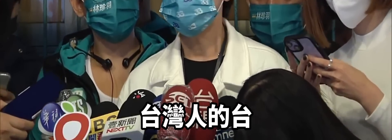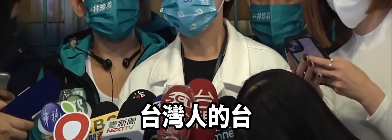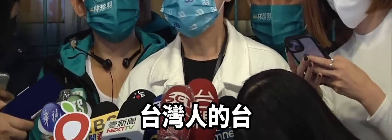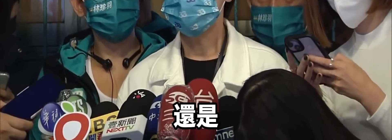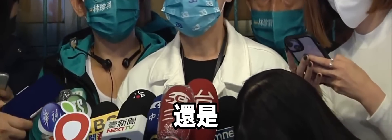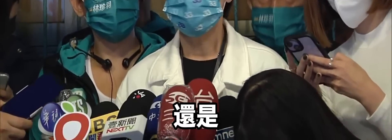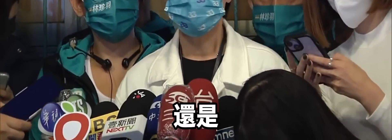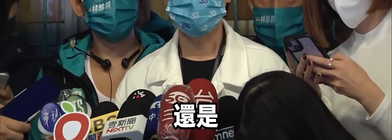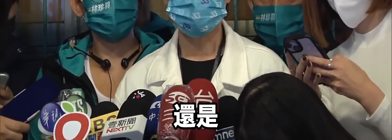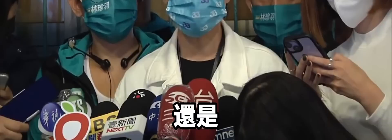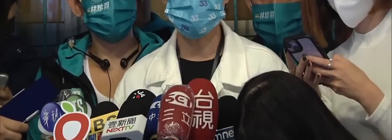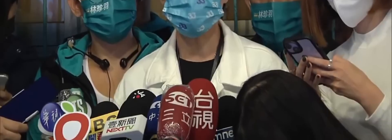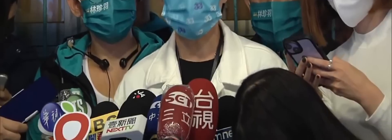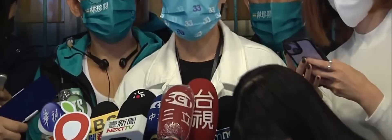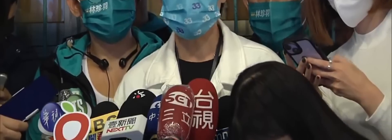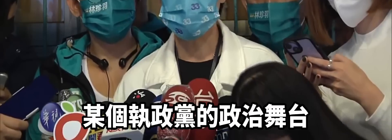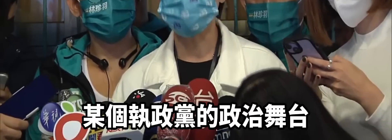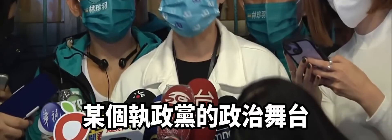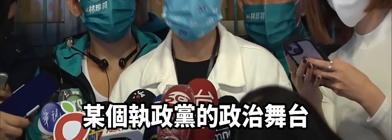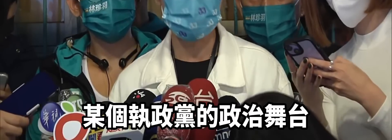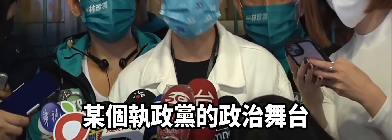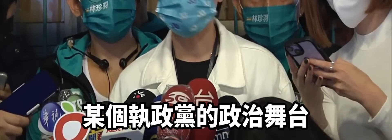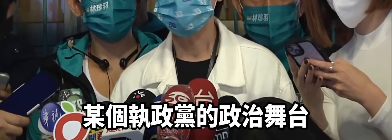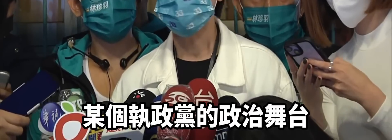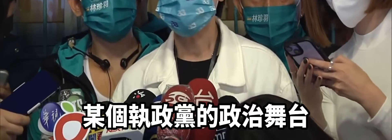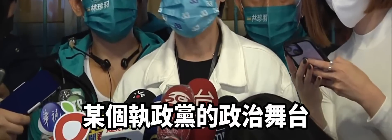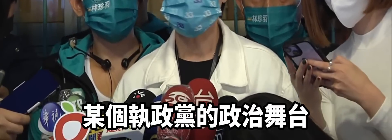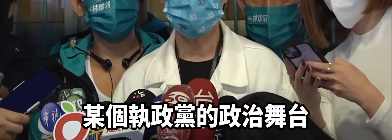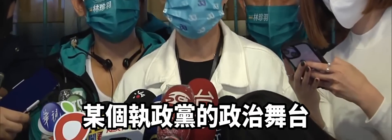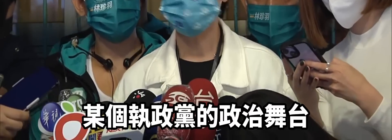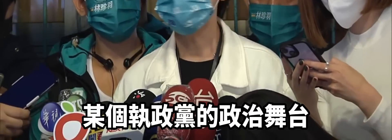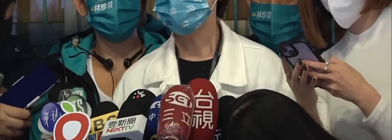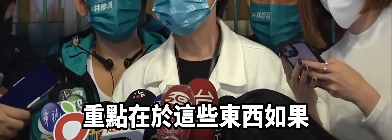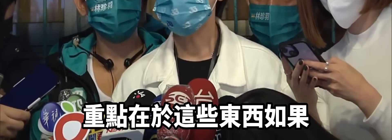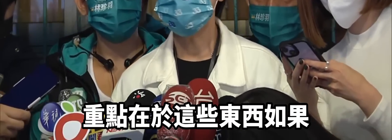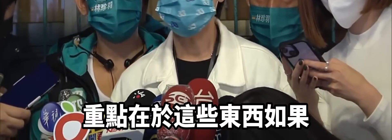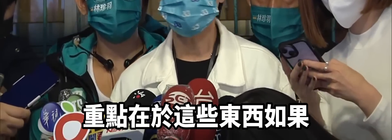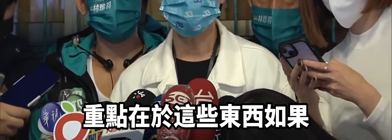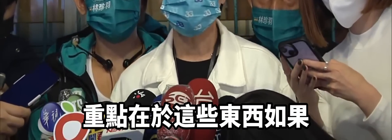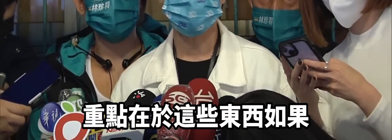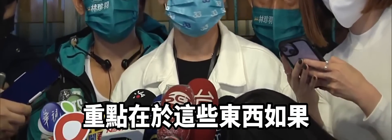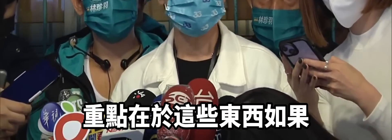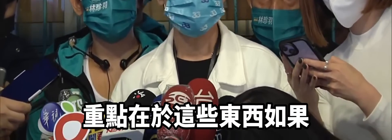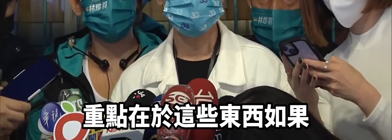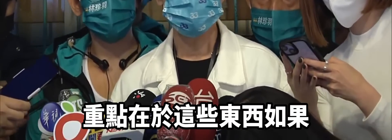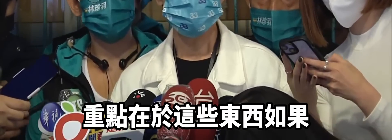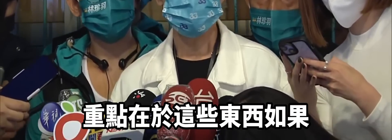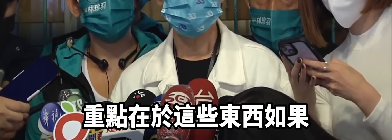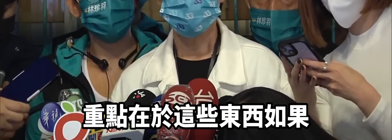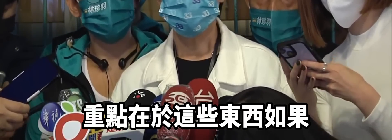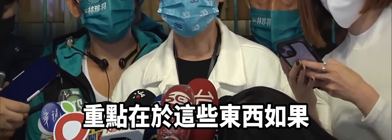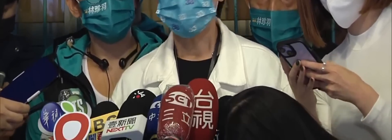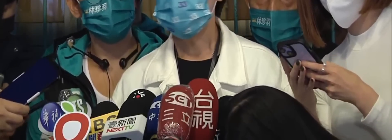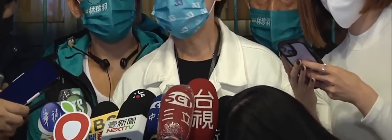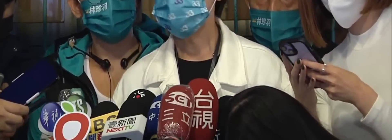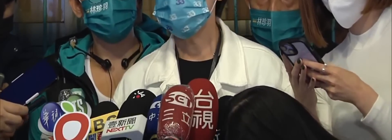人的台，还是某个执政党的政治舞台？所以重点在于这些东西如